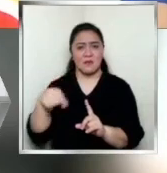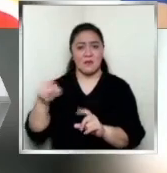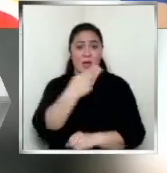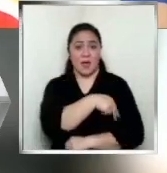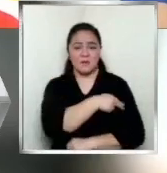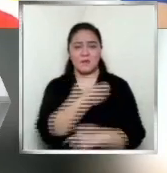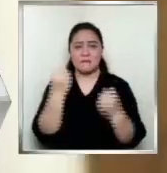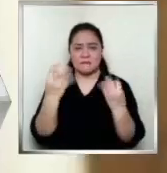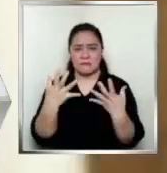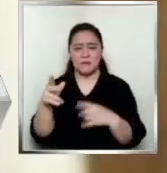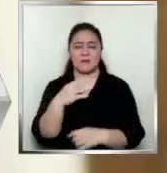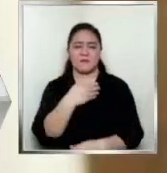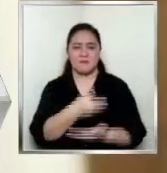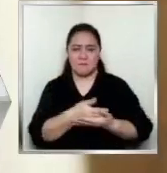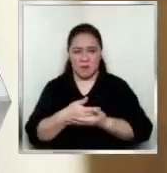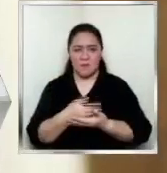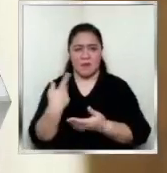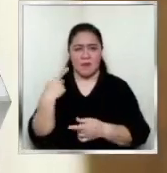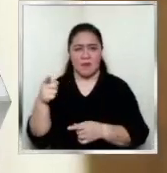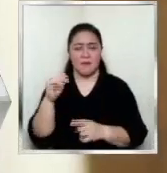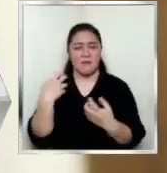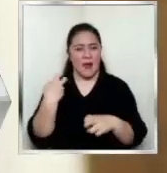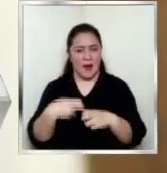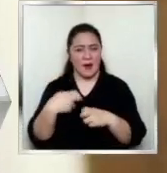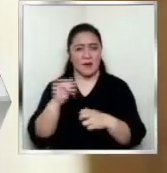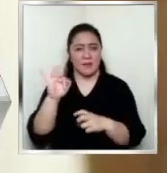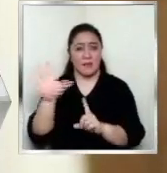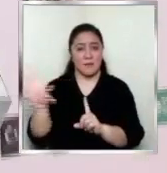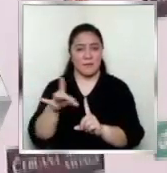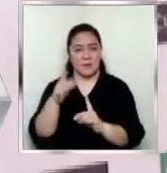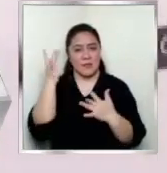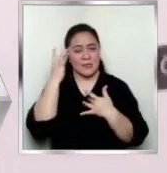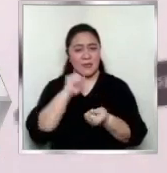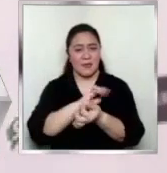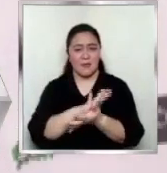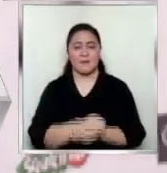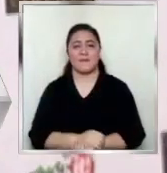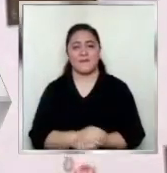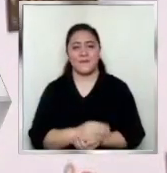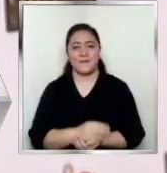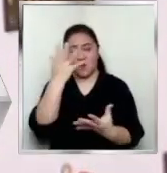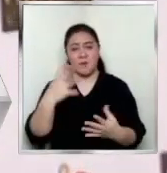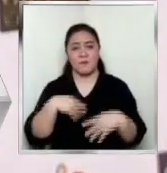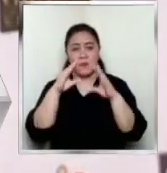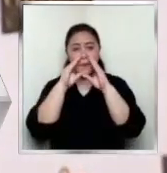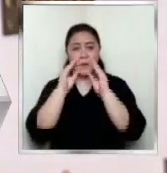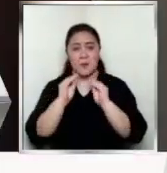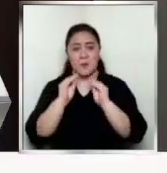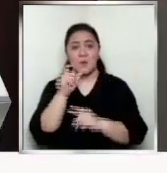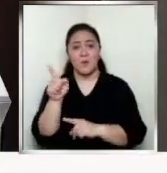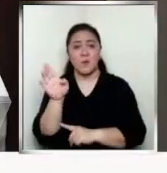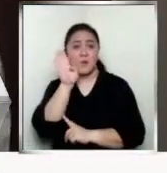napakahirap pag tinamaan sila. Nagpahayag naman ang labis na kalungkutan si Vin sa nangyaring hiwalayan ng kanyang kapatid na si